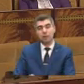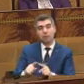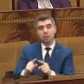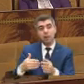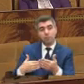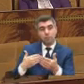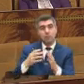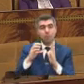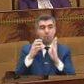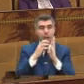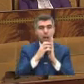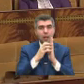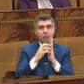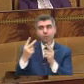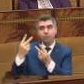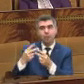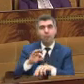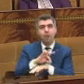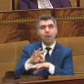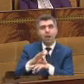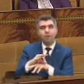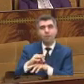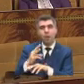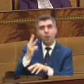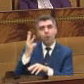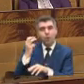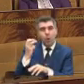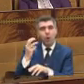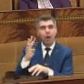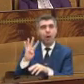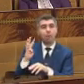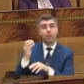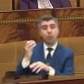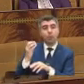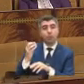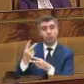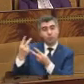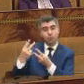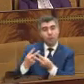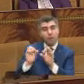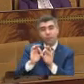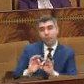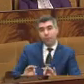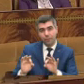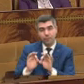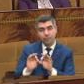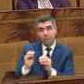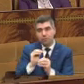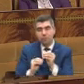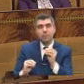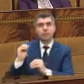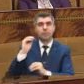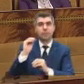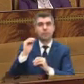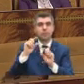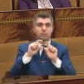قراءه العداد لمده 3 أشهر او 4 أشهر اوتوماتيكمون كيمشي يعني للشطر السادس،